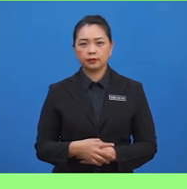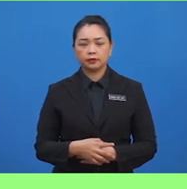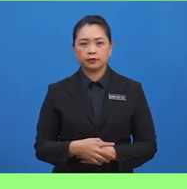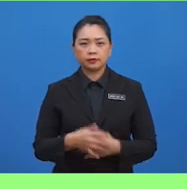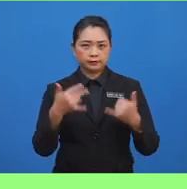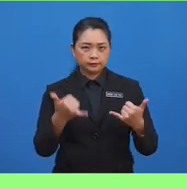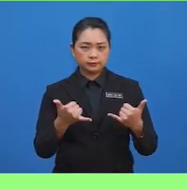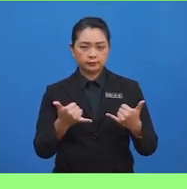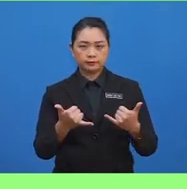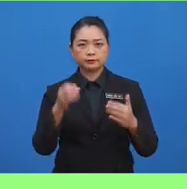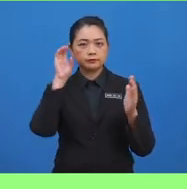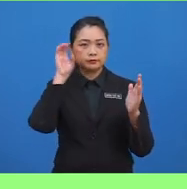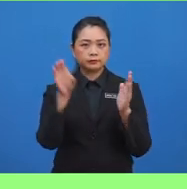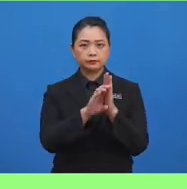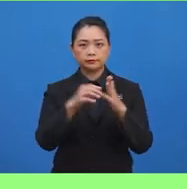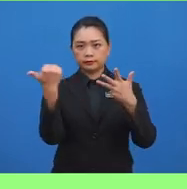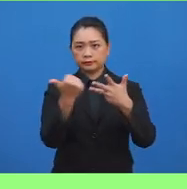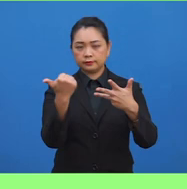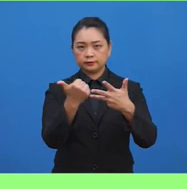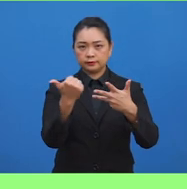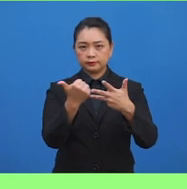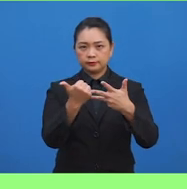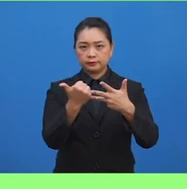gambar yang keempat